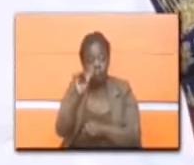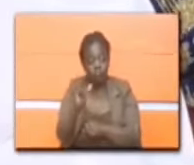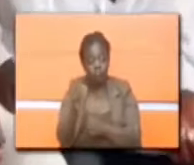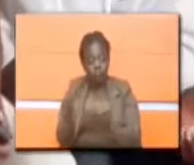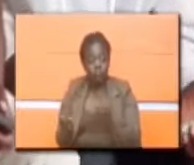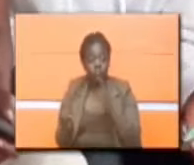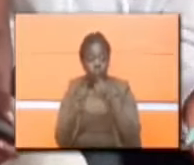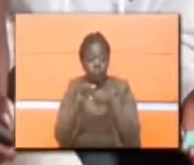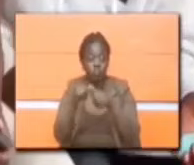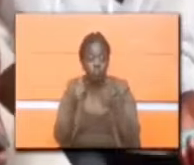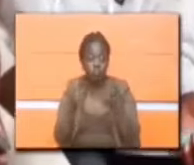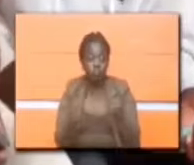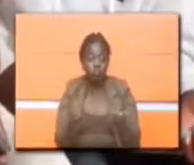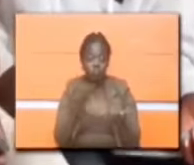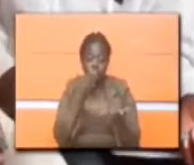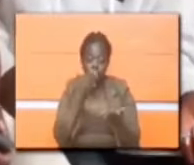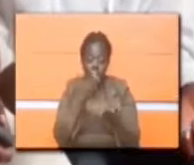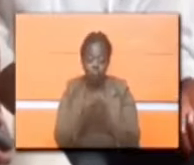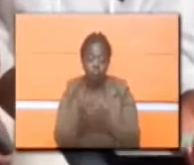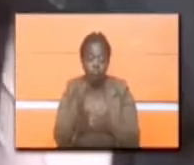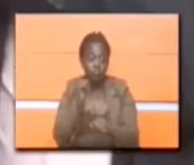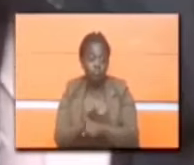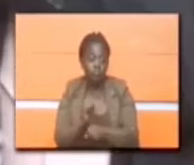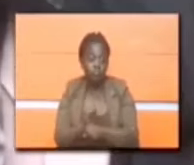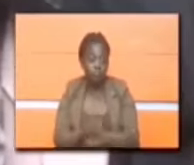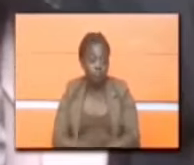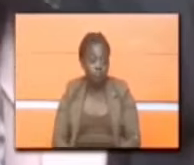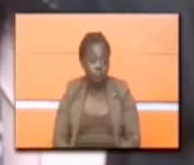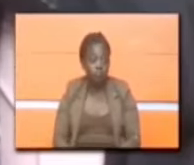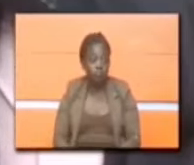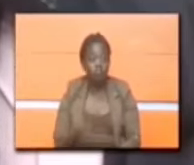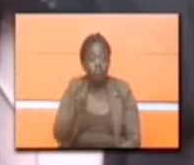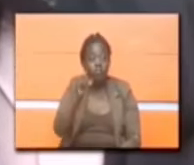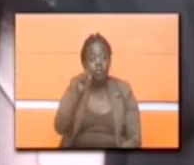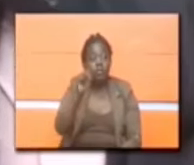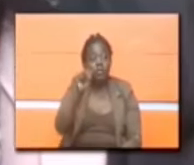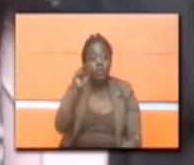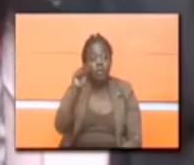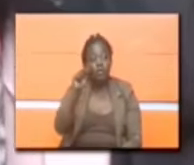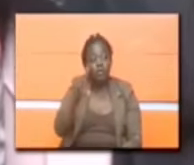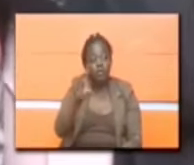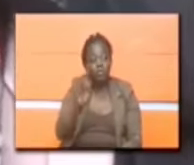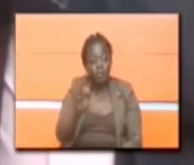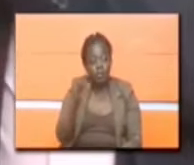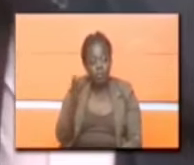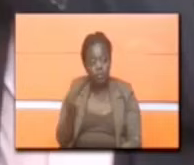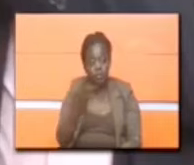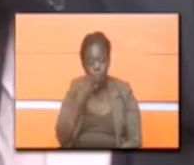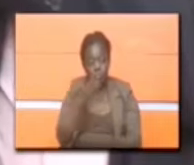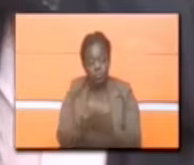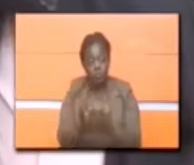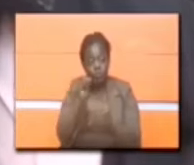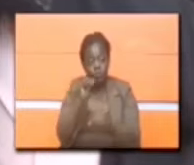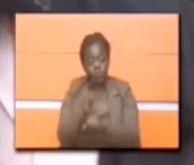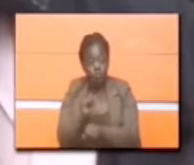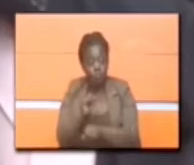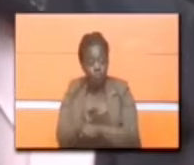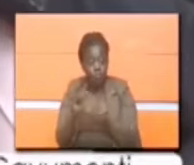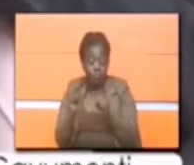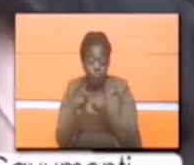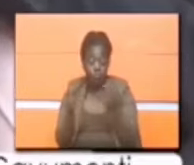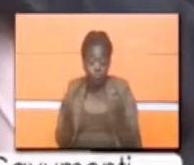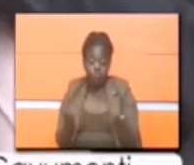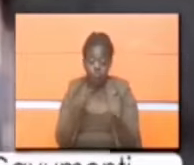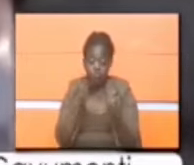Tamale mirundi ng'eyali omukozi omulungi. Tamale mirundi yali mukozi mulungi nnyo, yali